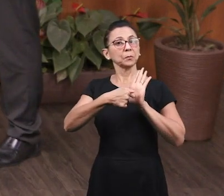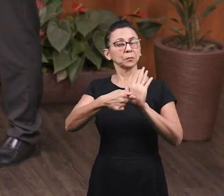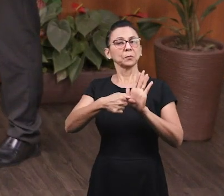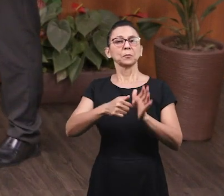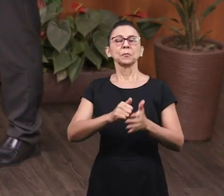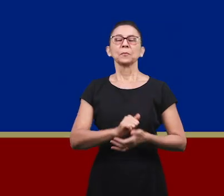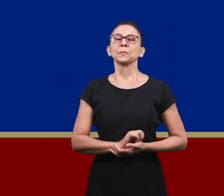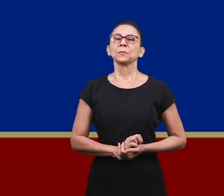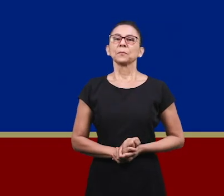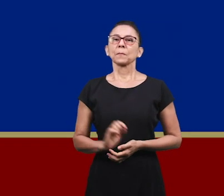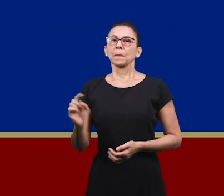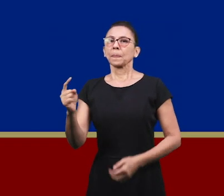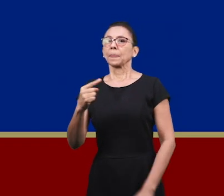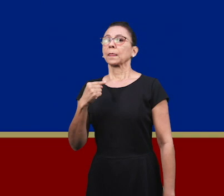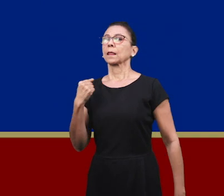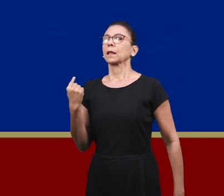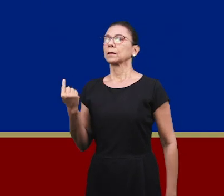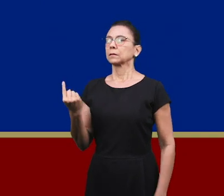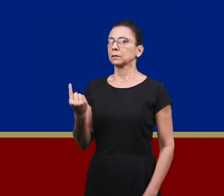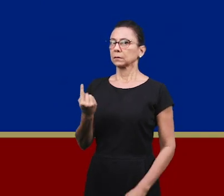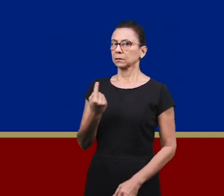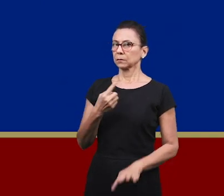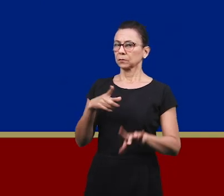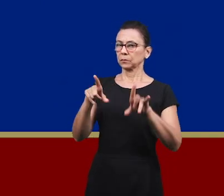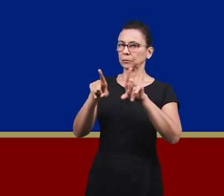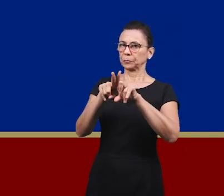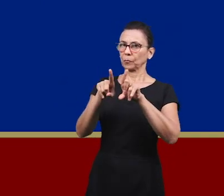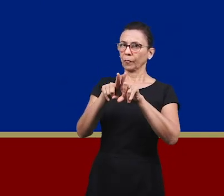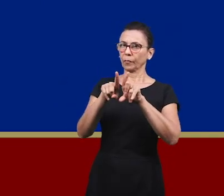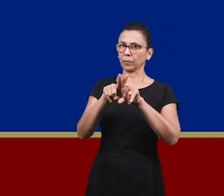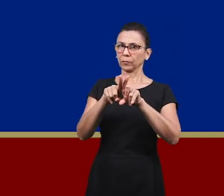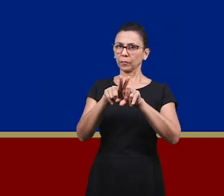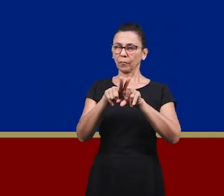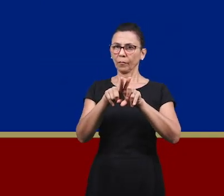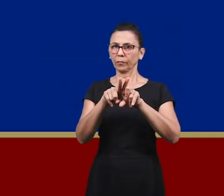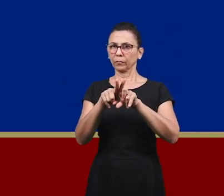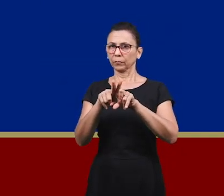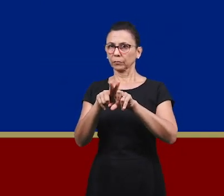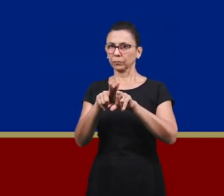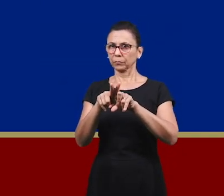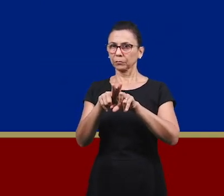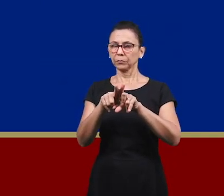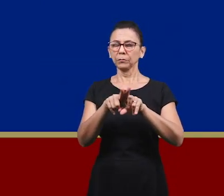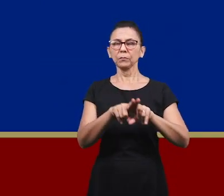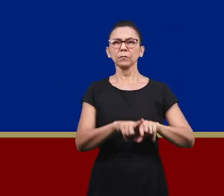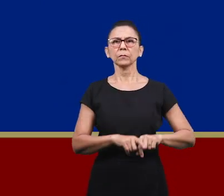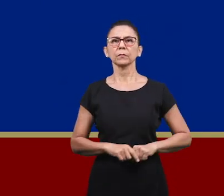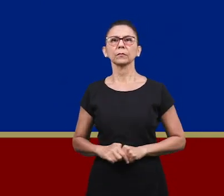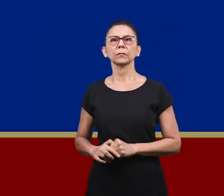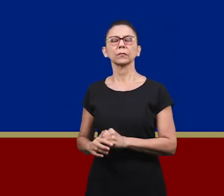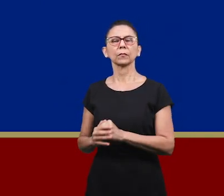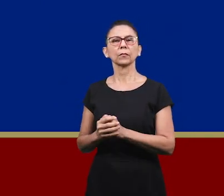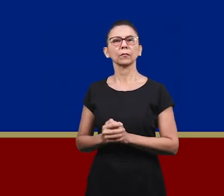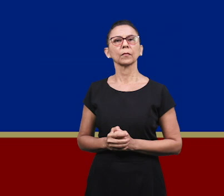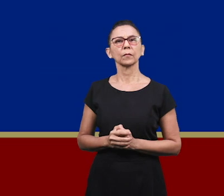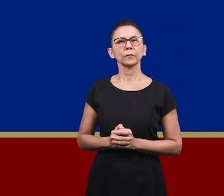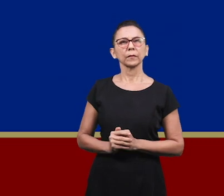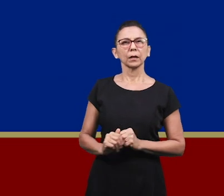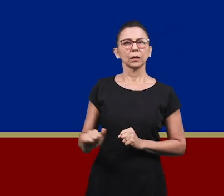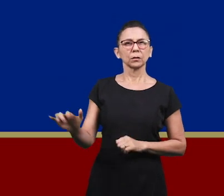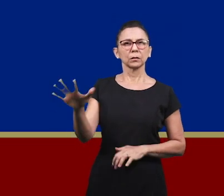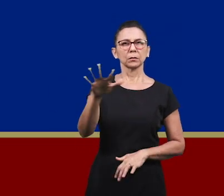qui nous dit, donc nous aussi, parce que nous sommes entourés